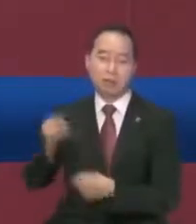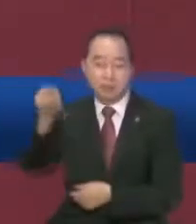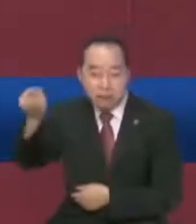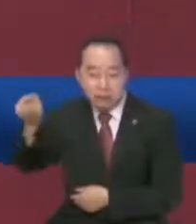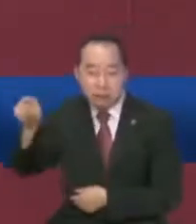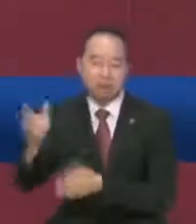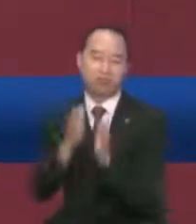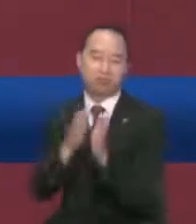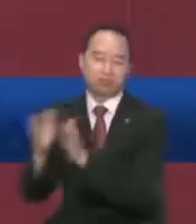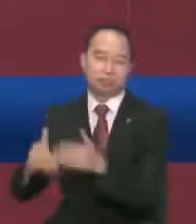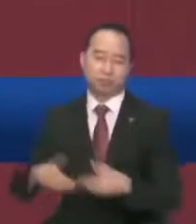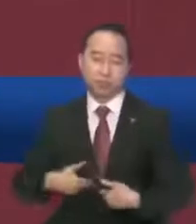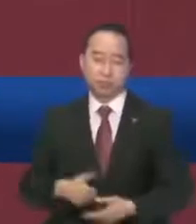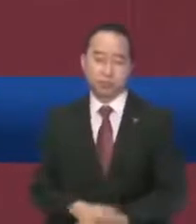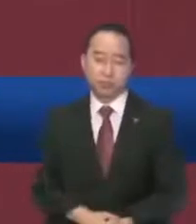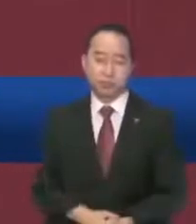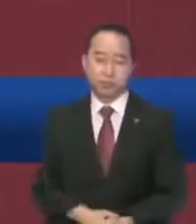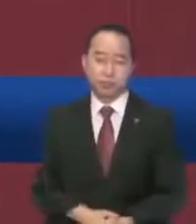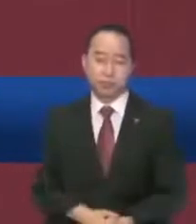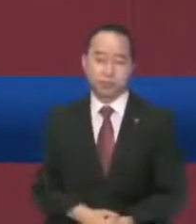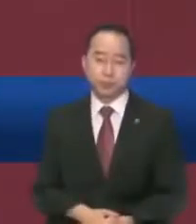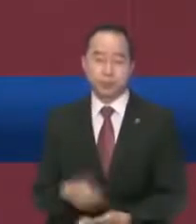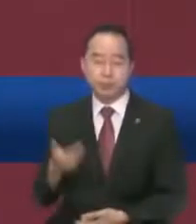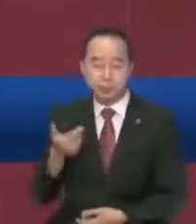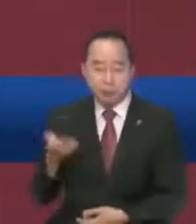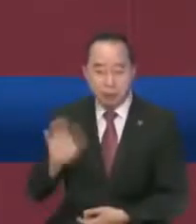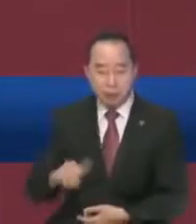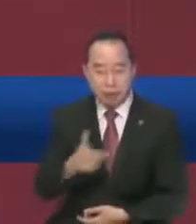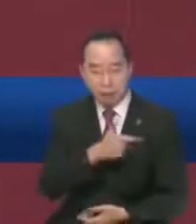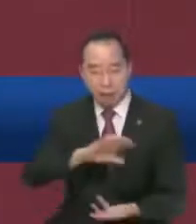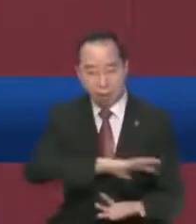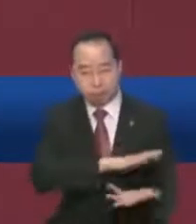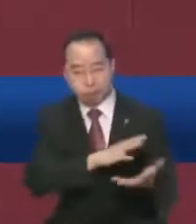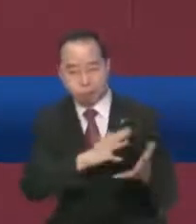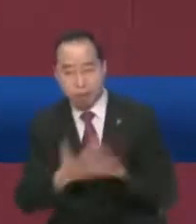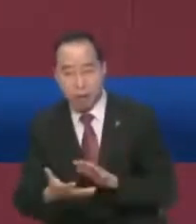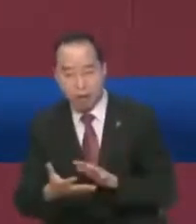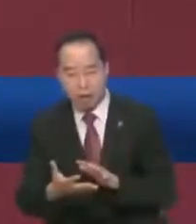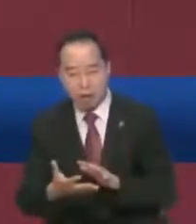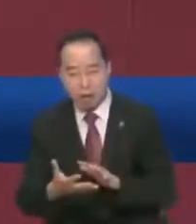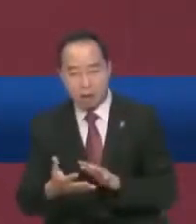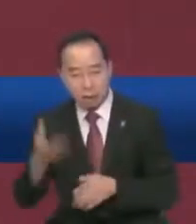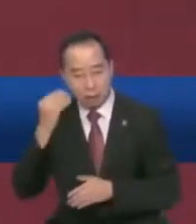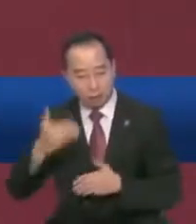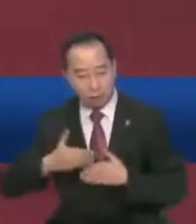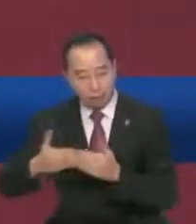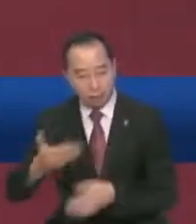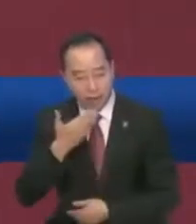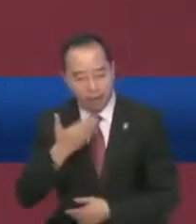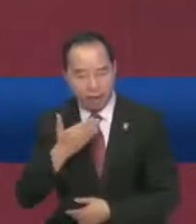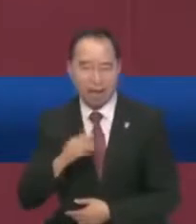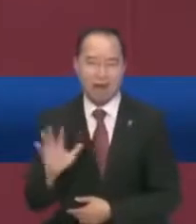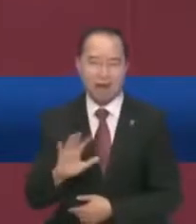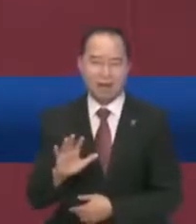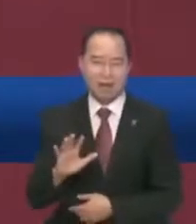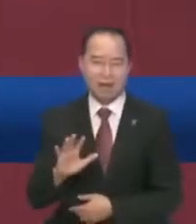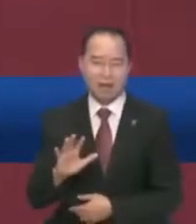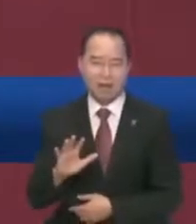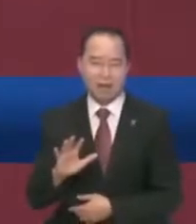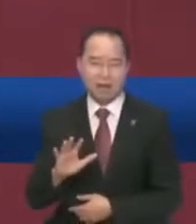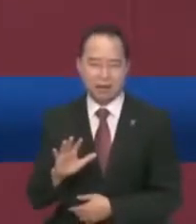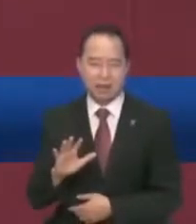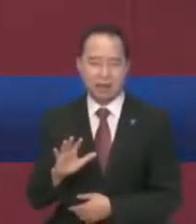합니다. 그러나 대전환은 순탄하게 전개되지 않습니다. 그것은 성취와